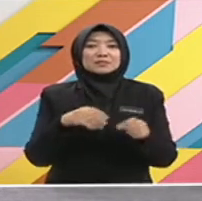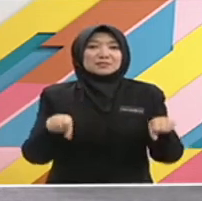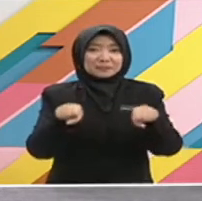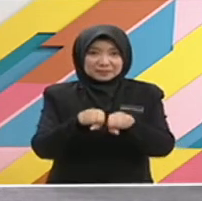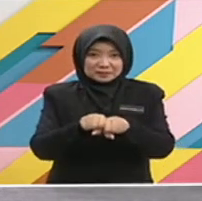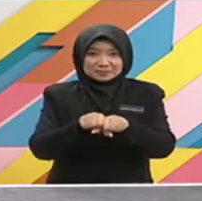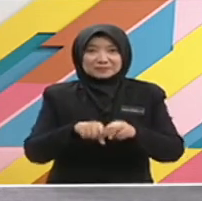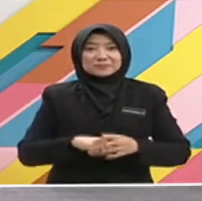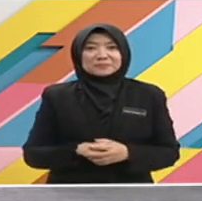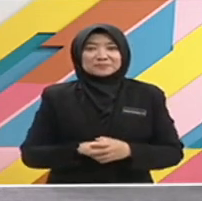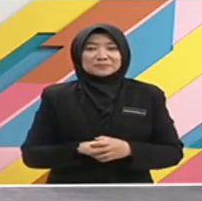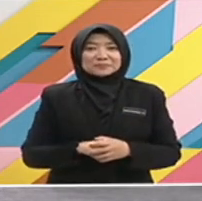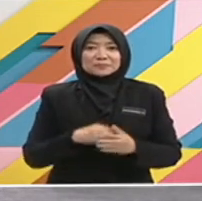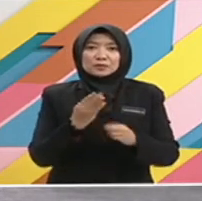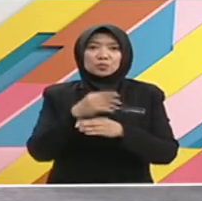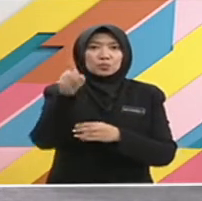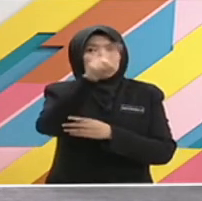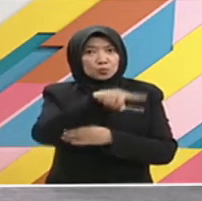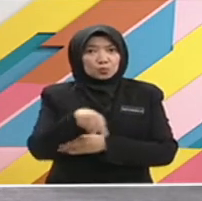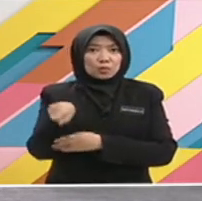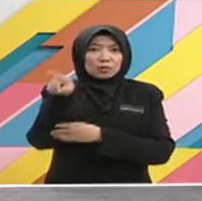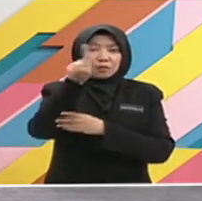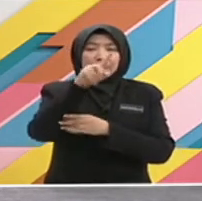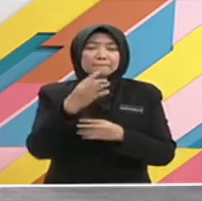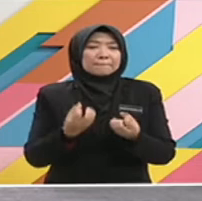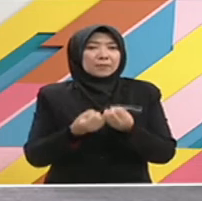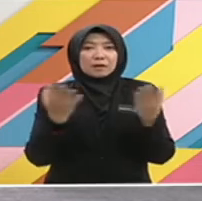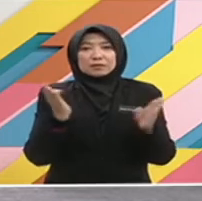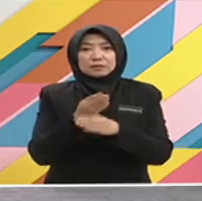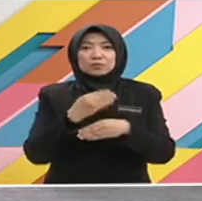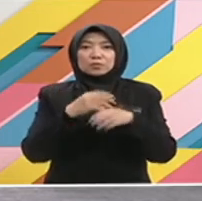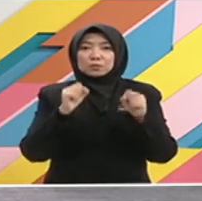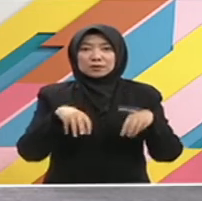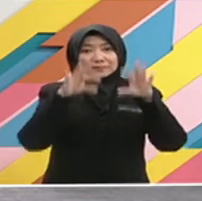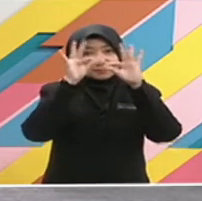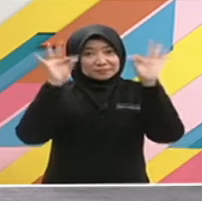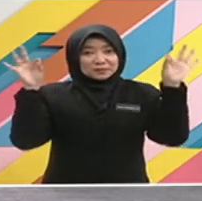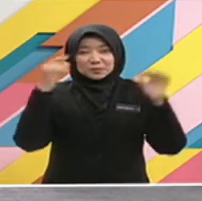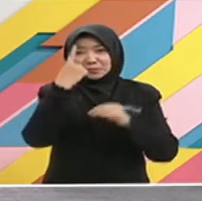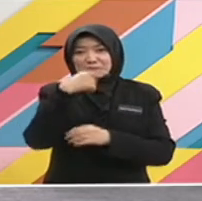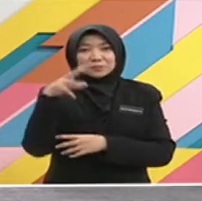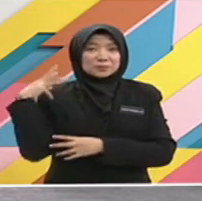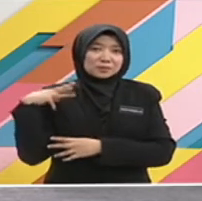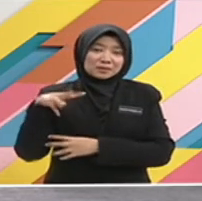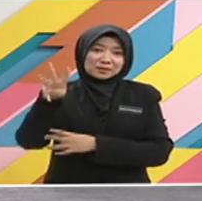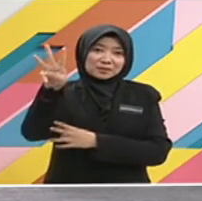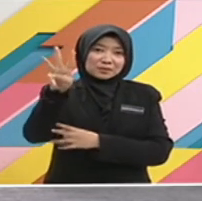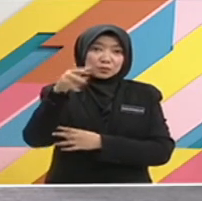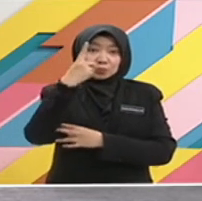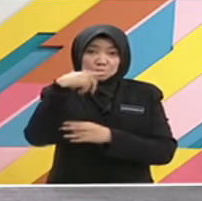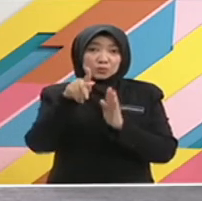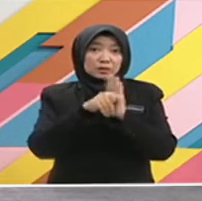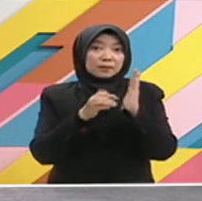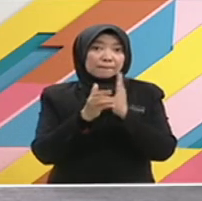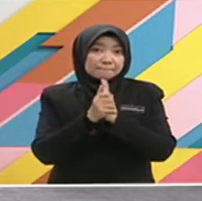Okey, bentuk-bentuk bulat. Nah, banyak lagi bentuk-bentuk yang kita boleh gunakan untuk menghias wow modern kita, wow hiasan kita. Dan untuk kemahiran yang akan